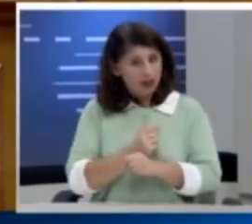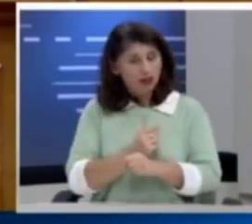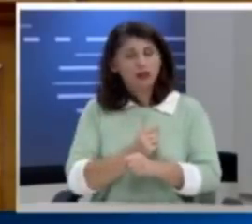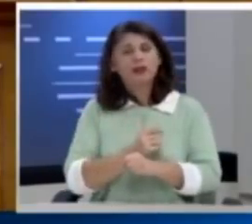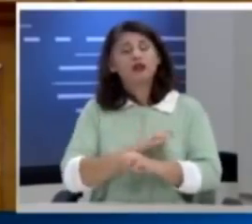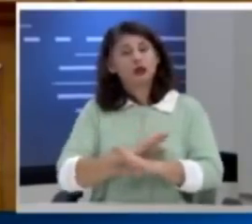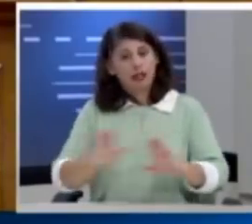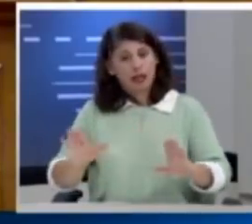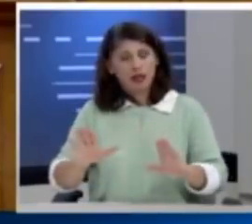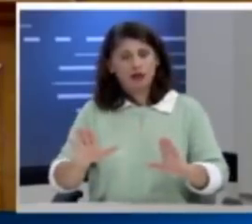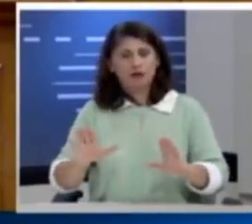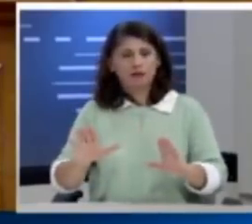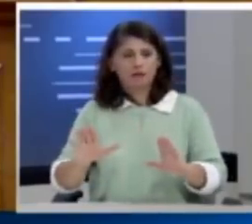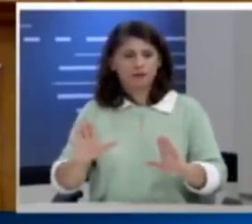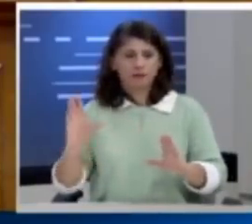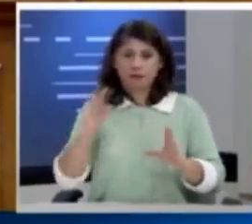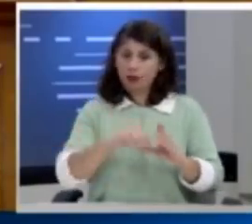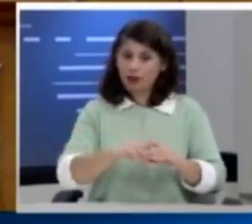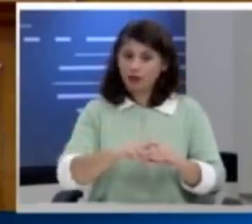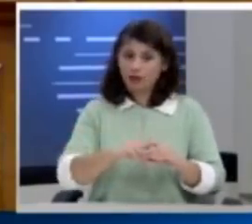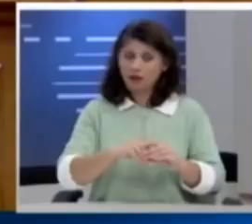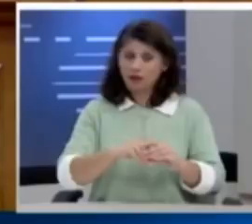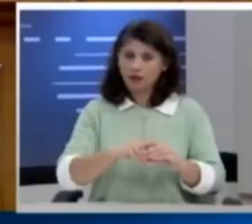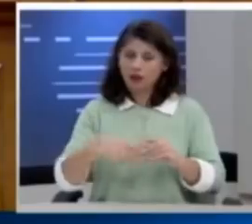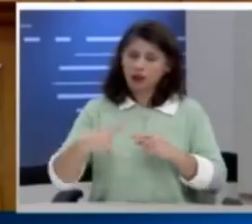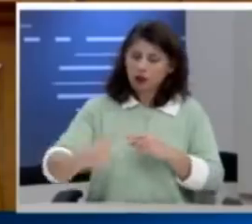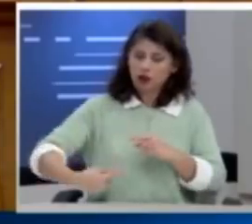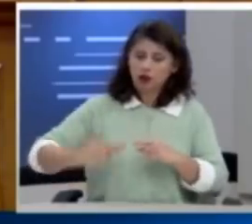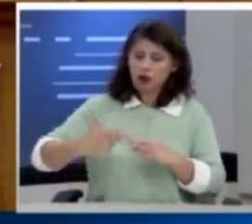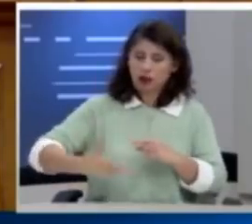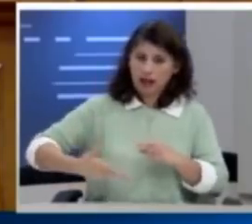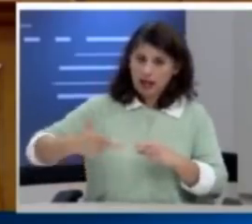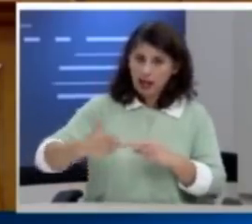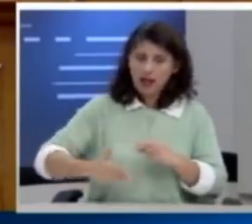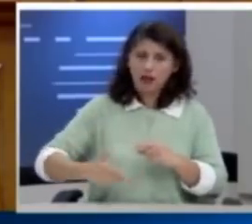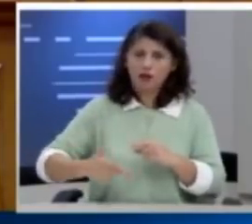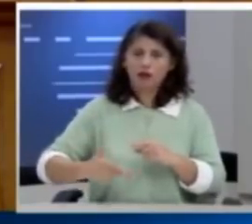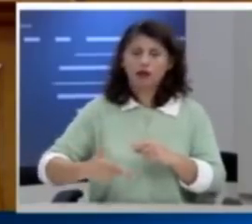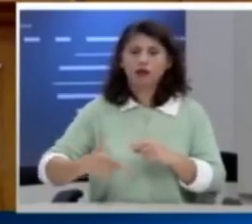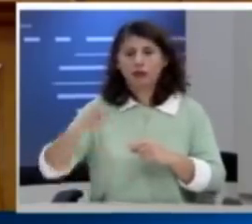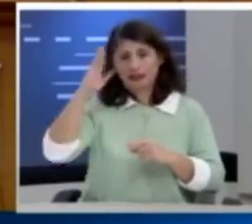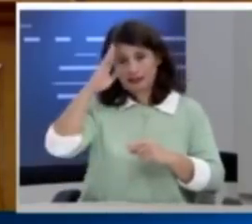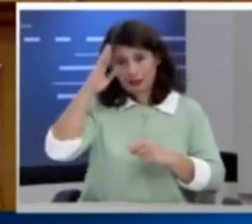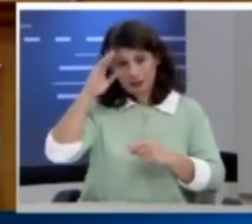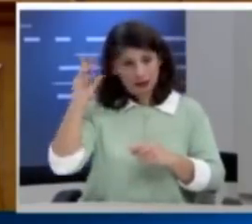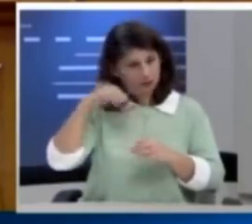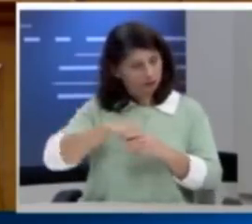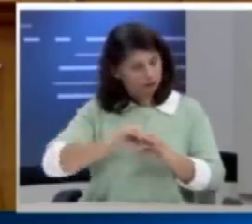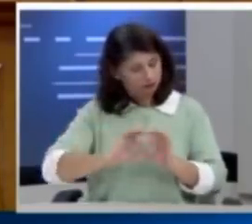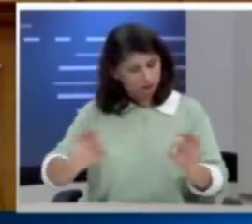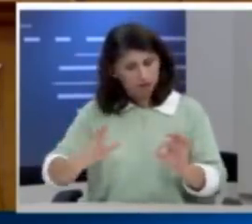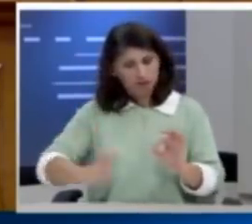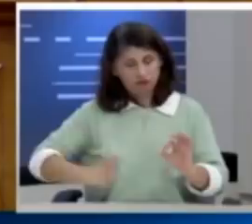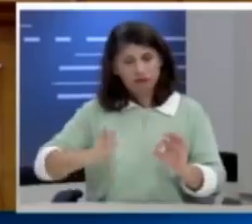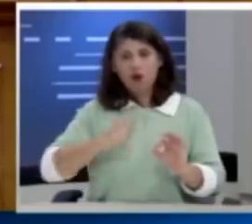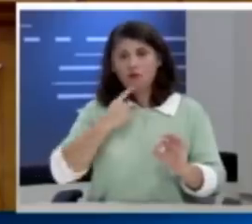αφού κατάφεραν τελικά να σας βάλουν για τα καλά στις ράγες του τρένου των Ηνωμένων Πολιτειών της Αμερικής,